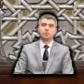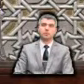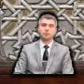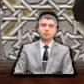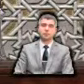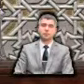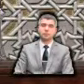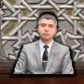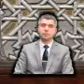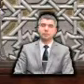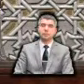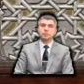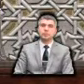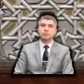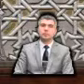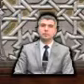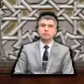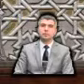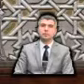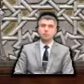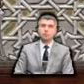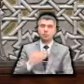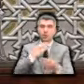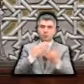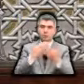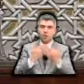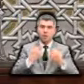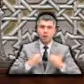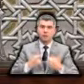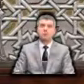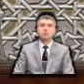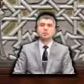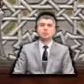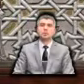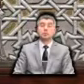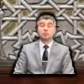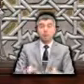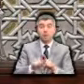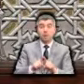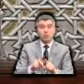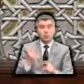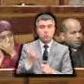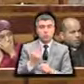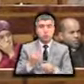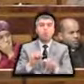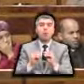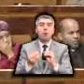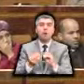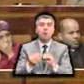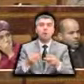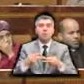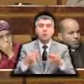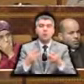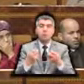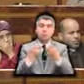تفضل السيد النائب. شكرا سيد الرئيس. سيد الوزير، بغيت نثير غير جوج الاختلالات. النموذج الاول من